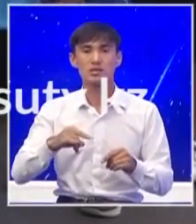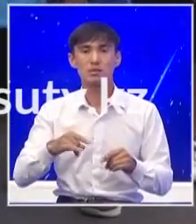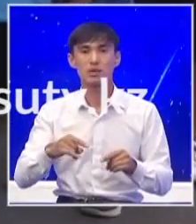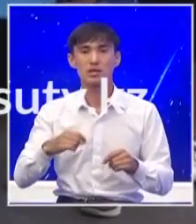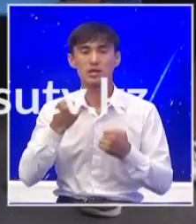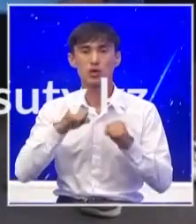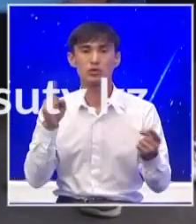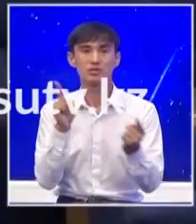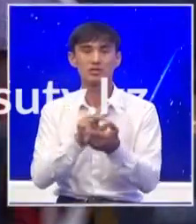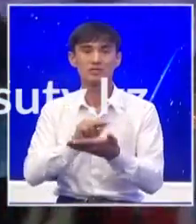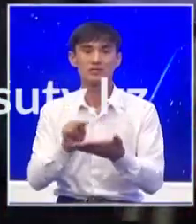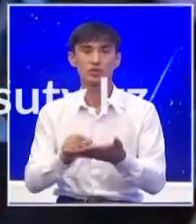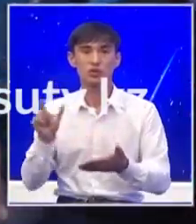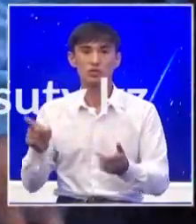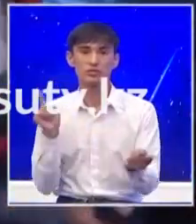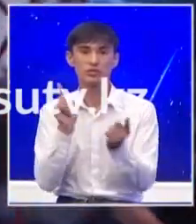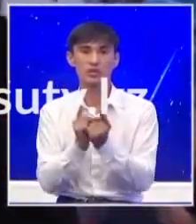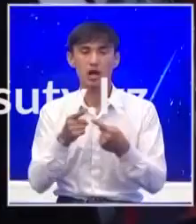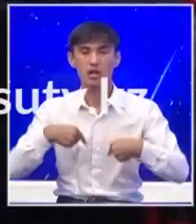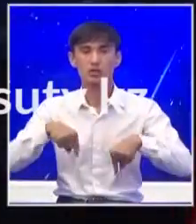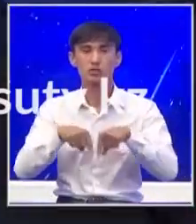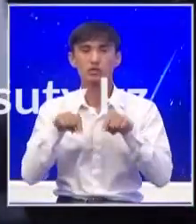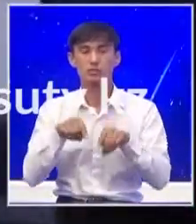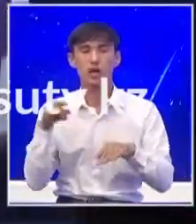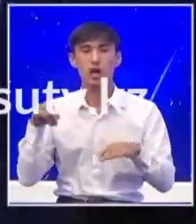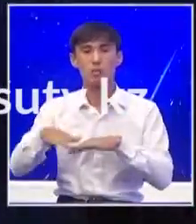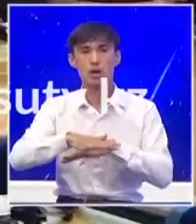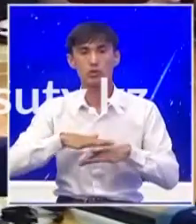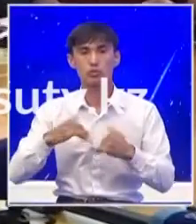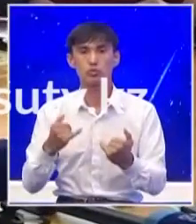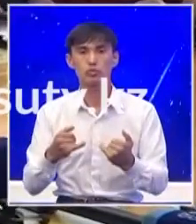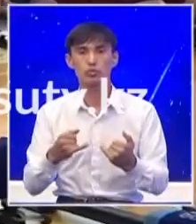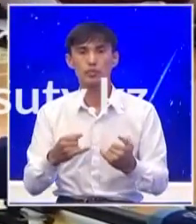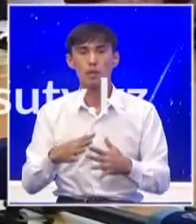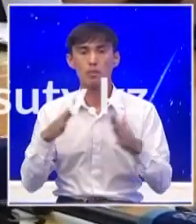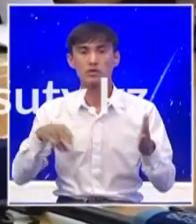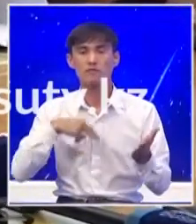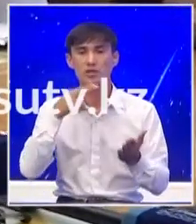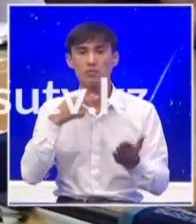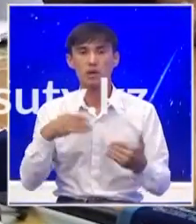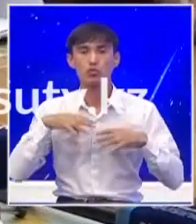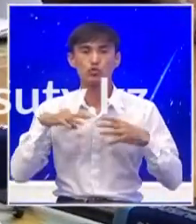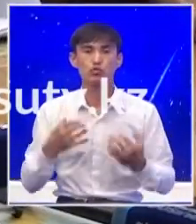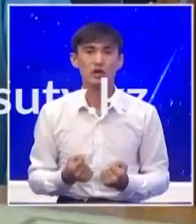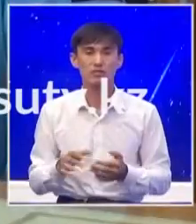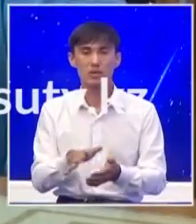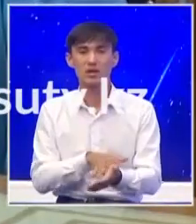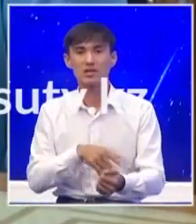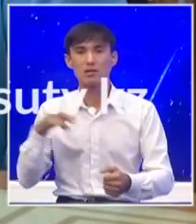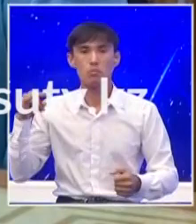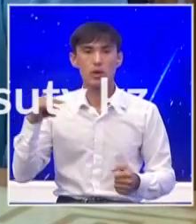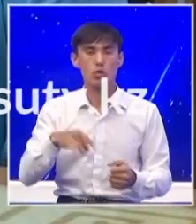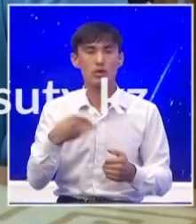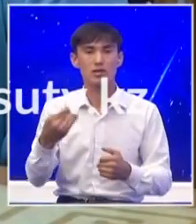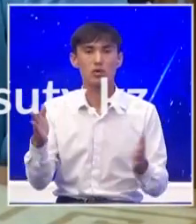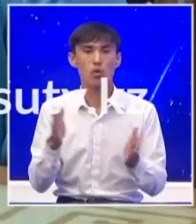встретились с журналистами на пресс-конференции, организованной прямо в аэропорту. Смущенные большим вниманием и уставшие после длительного перелета,